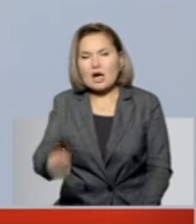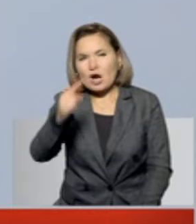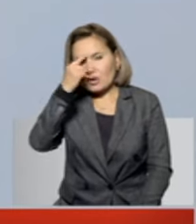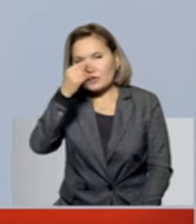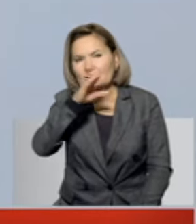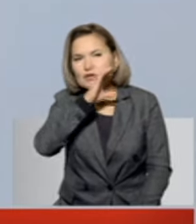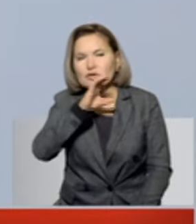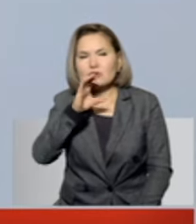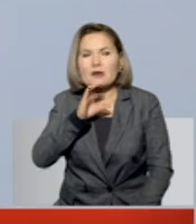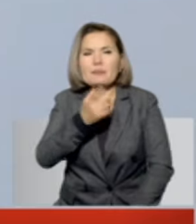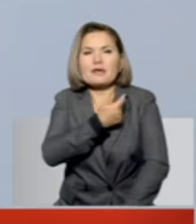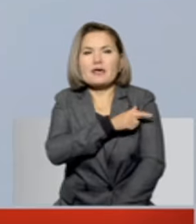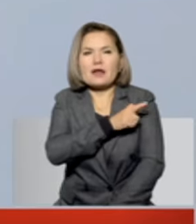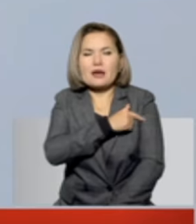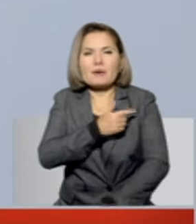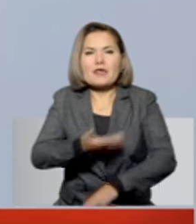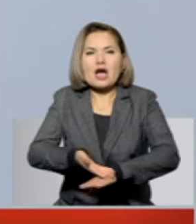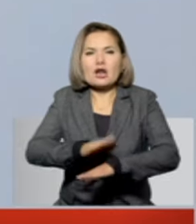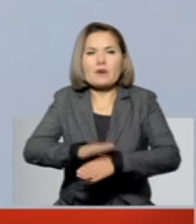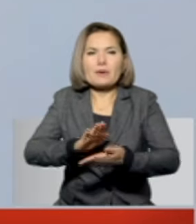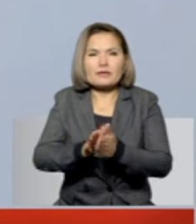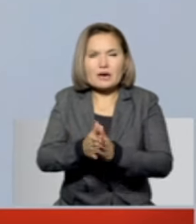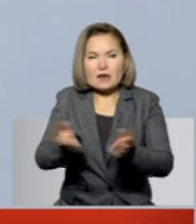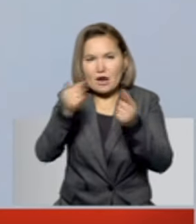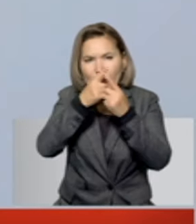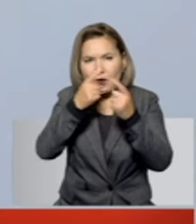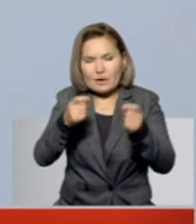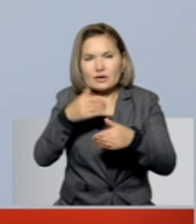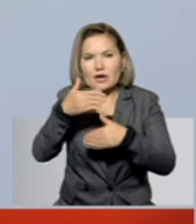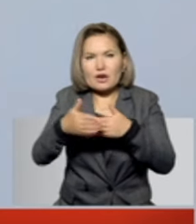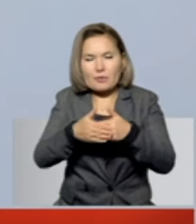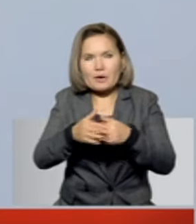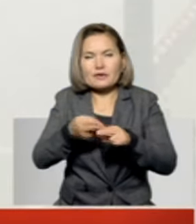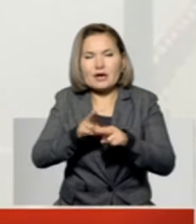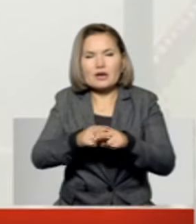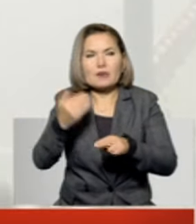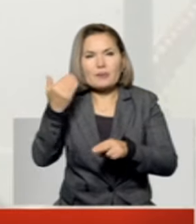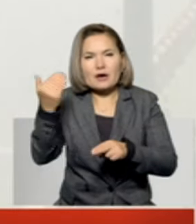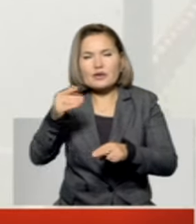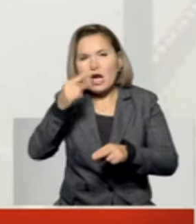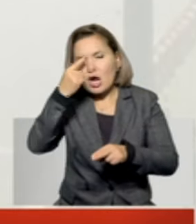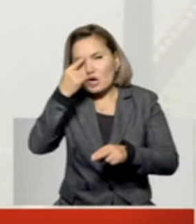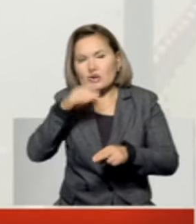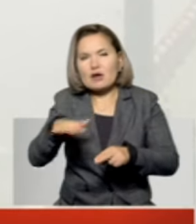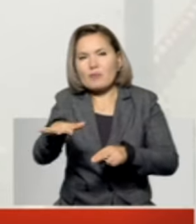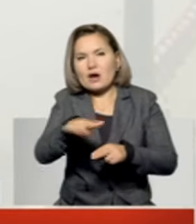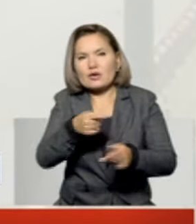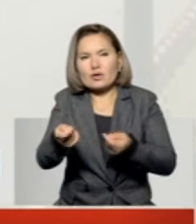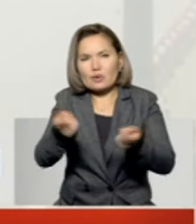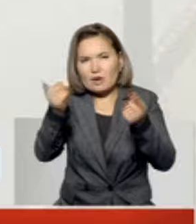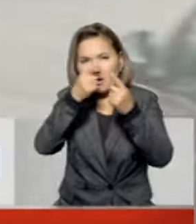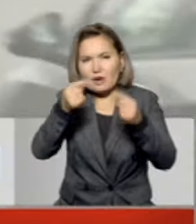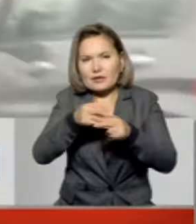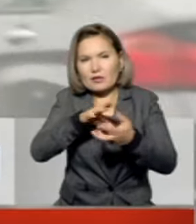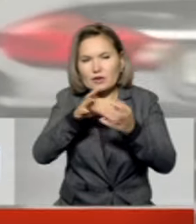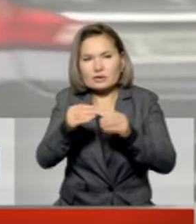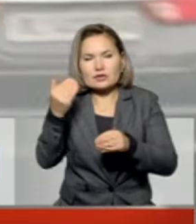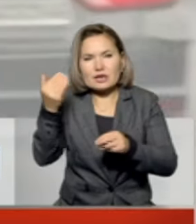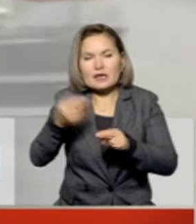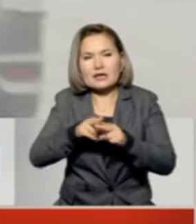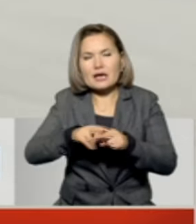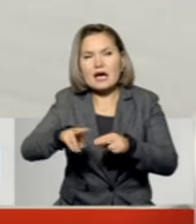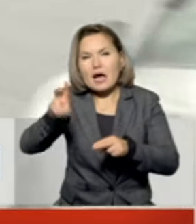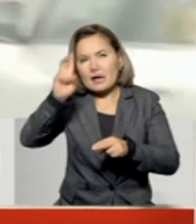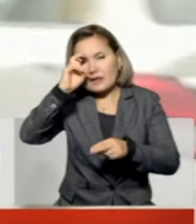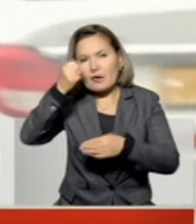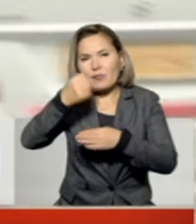Үндістанның солтүстігінде медициналық төтенше жағдай жариялануға жақын. Мұны Нью-Дели штатының басшысы Атиши Марлена мәлімдеді. Оның